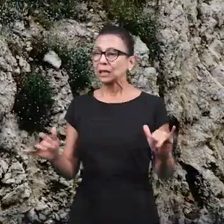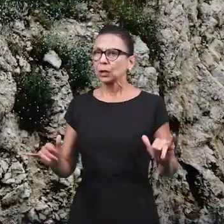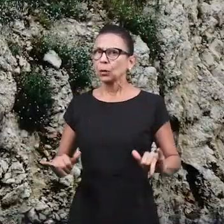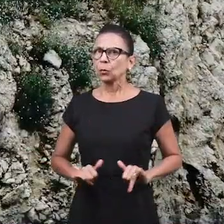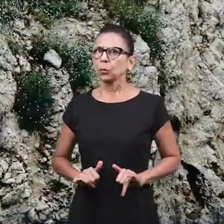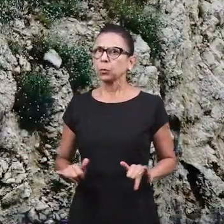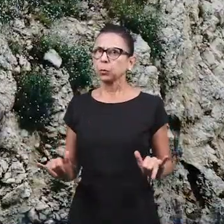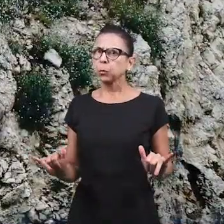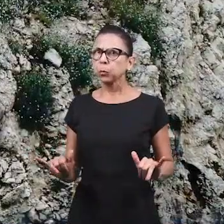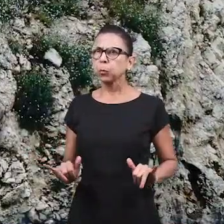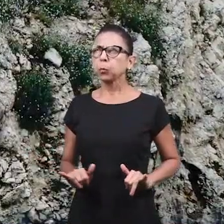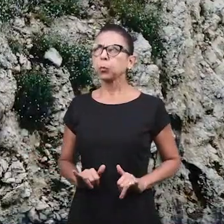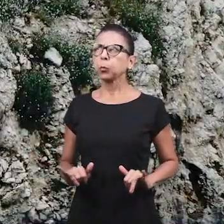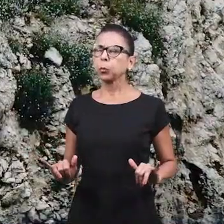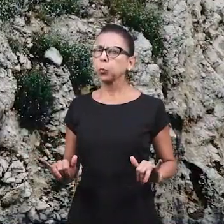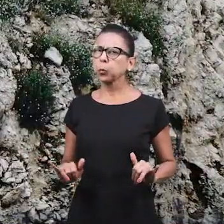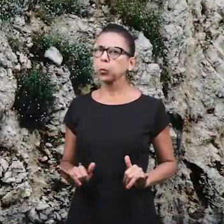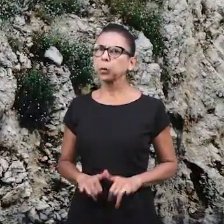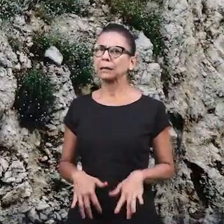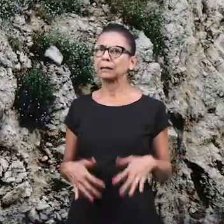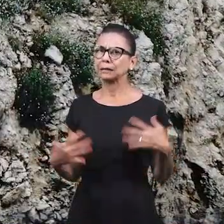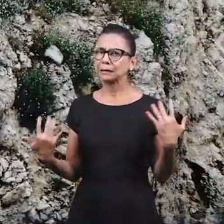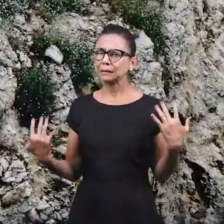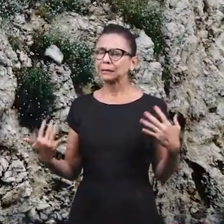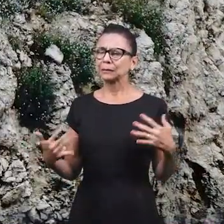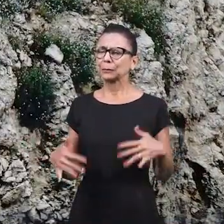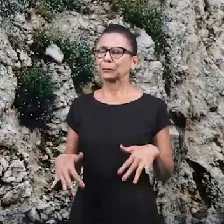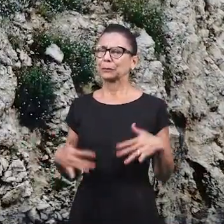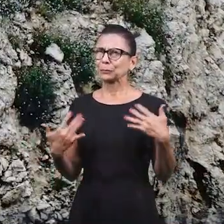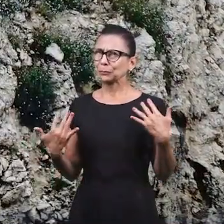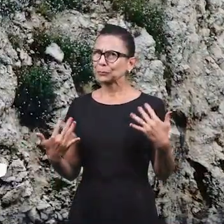Высокую цену заплатил Он